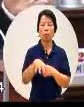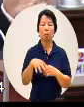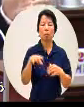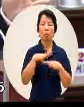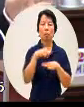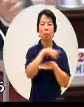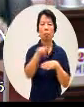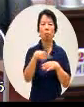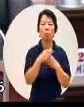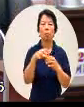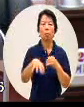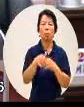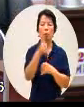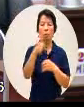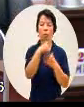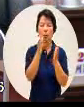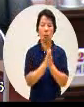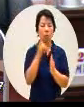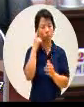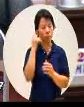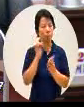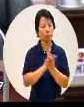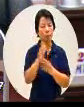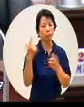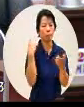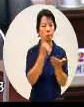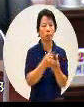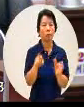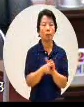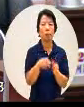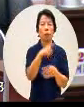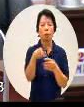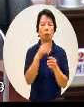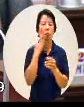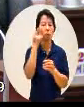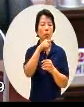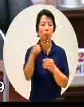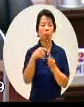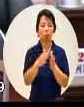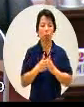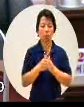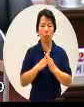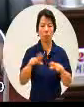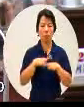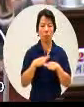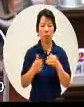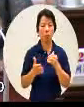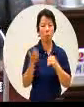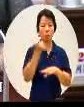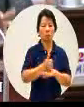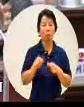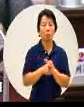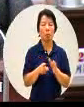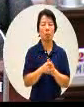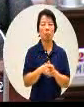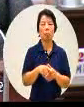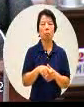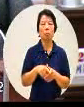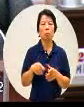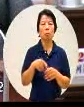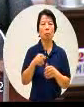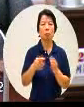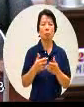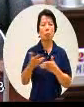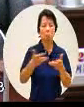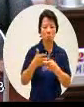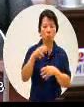心從政走政務官路線的人推薦你們如果要當官要做局處所長要做政務官